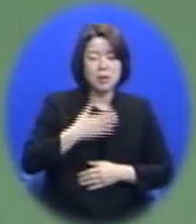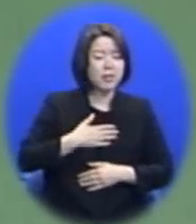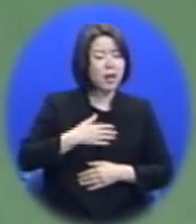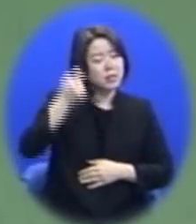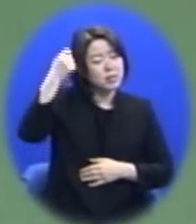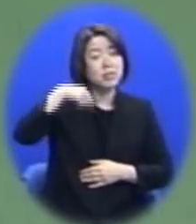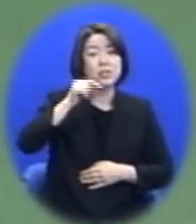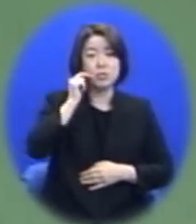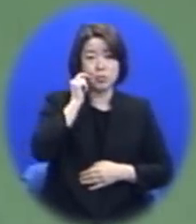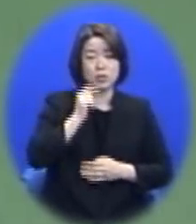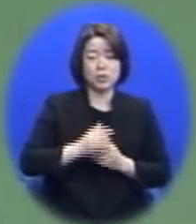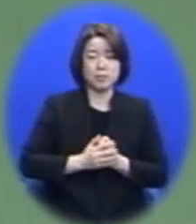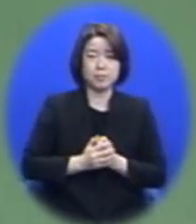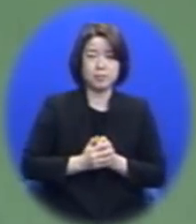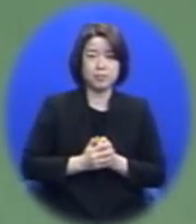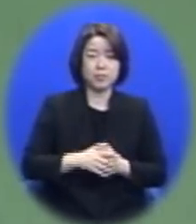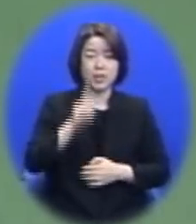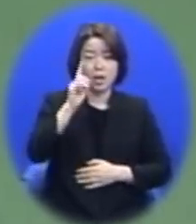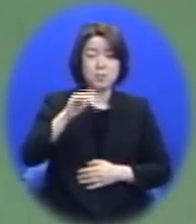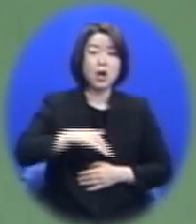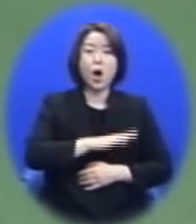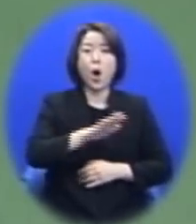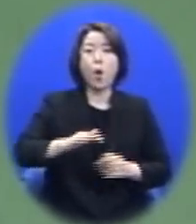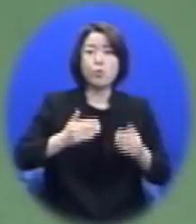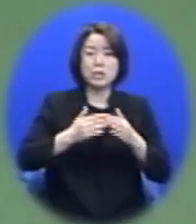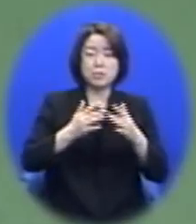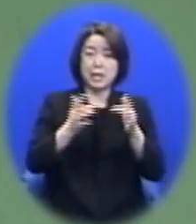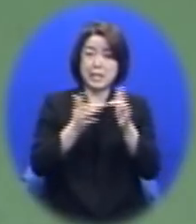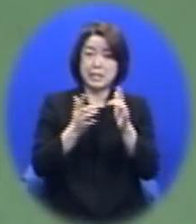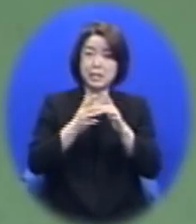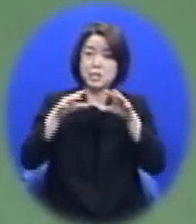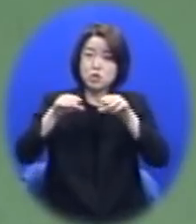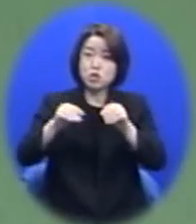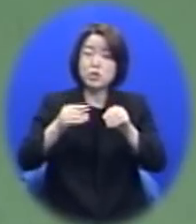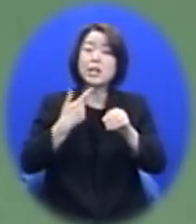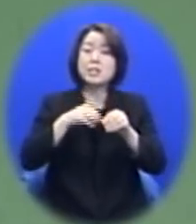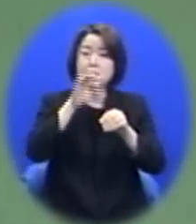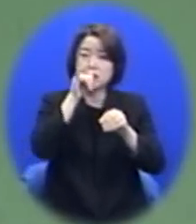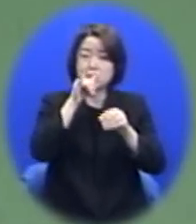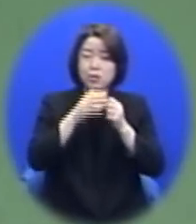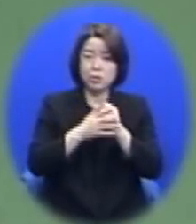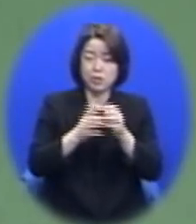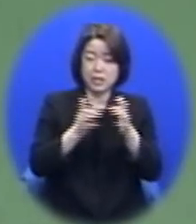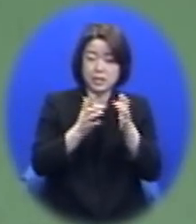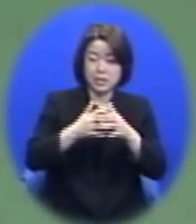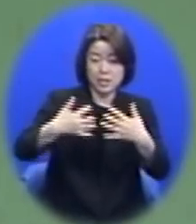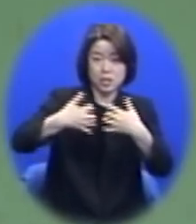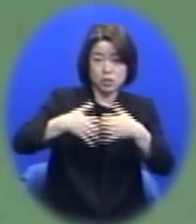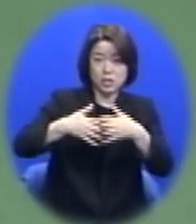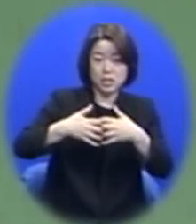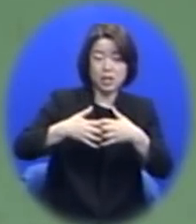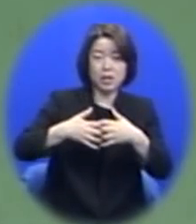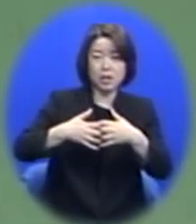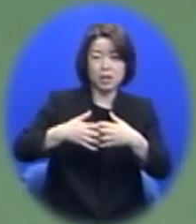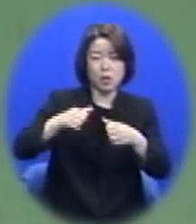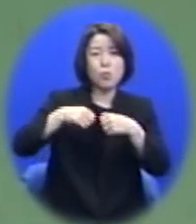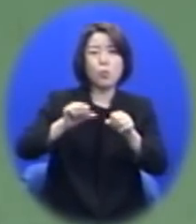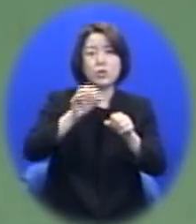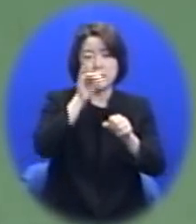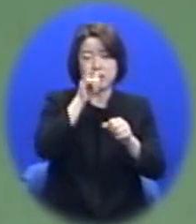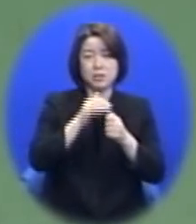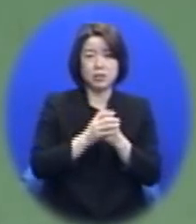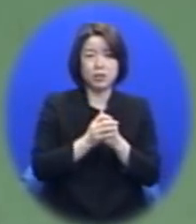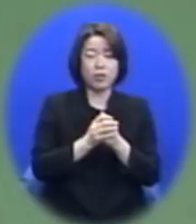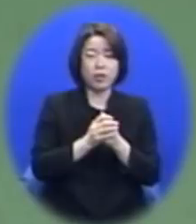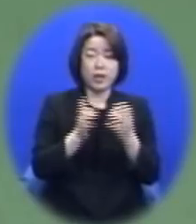번은 저희 집에 인터넷이 끊어진 적이 있었습니다. 중계기에 고장이 났습니다. 여러분,